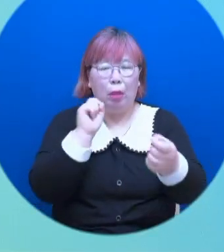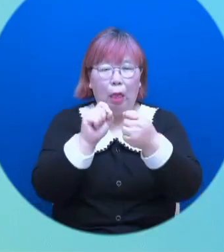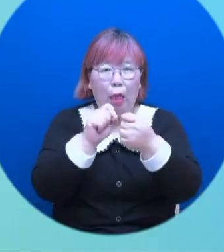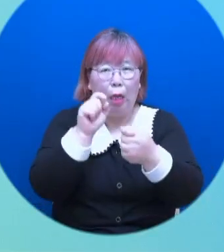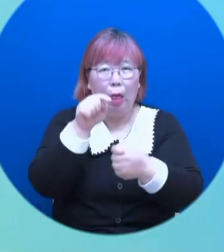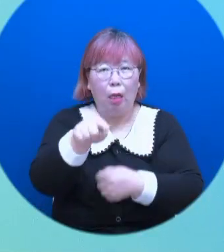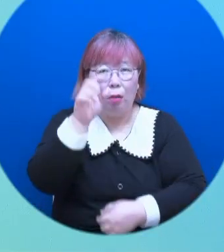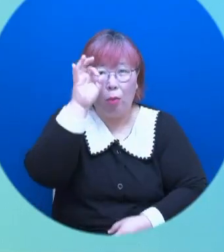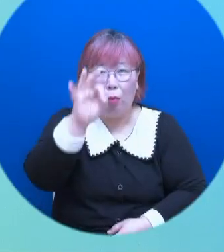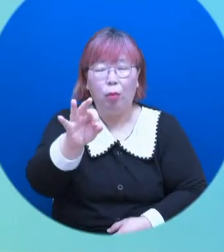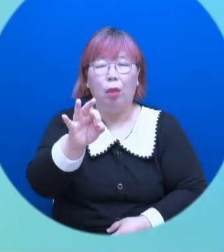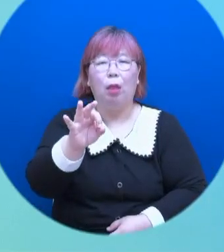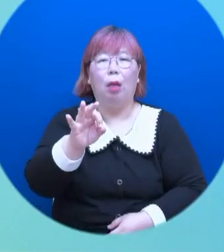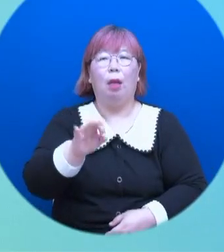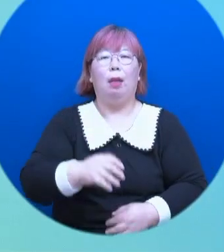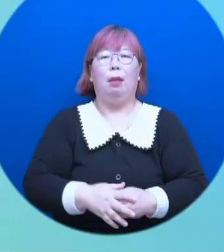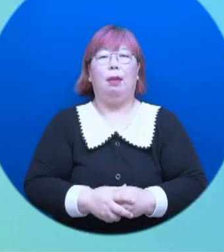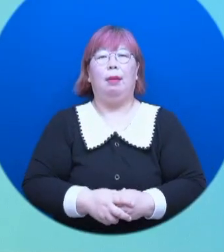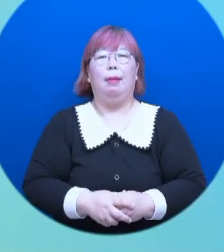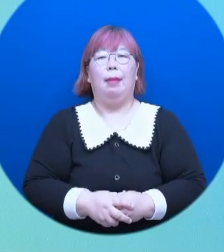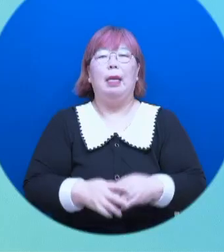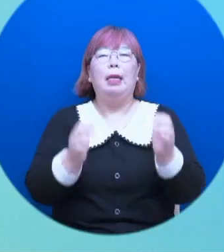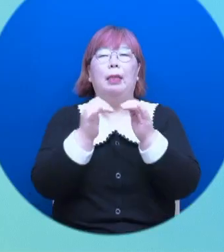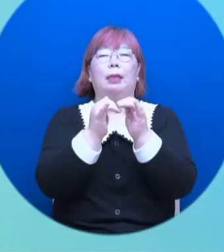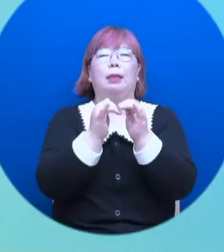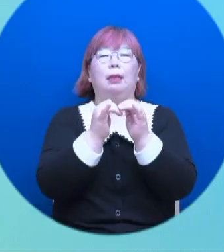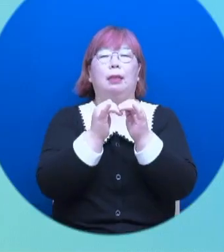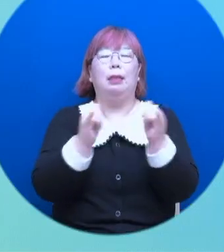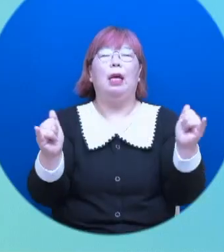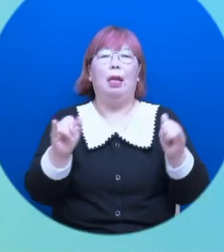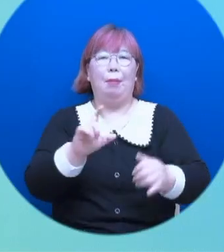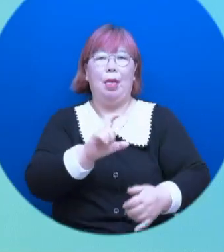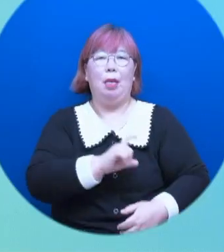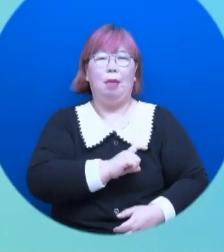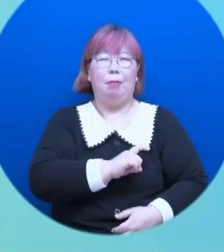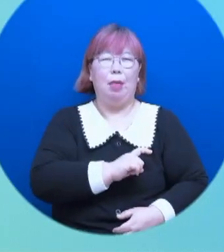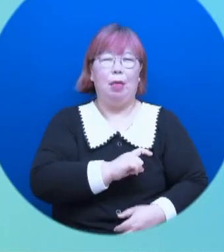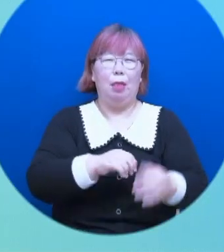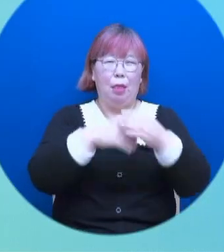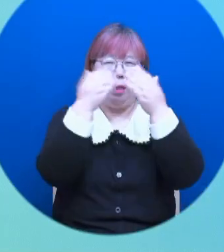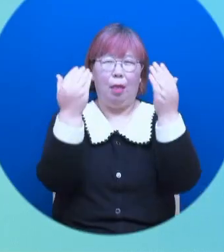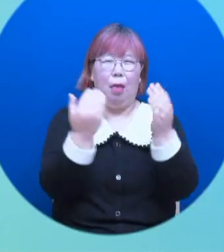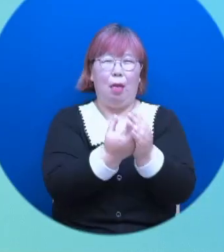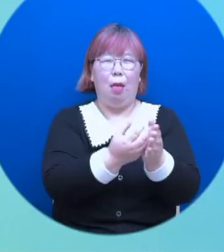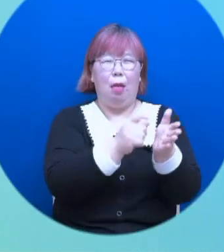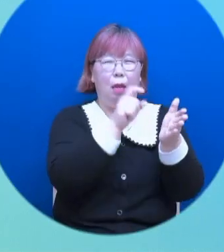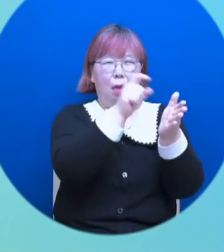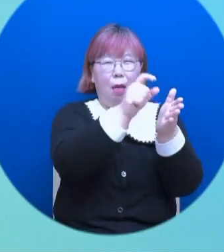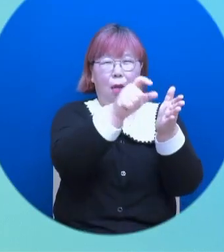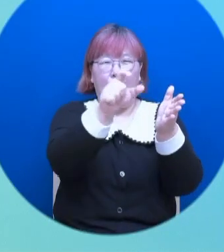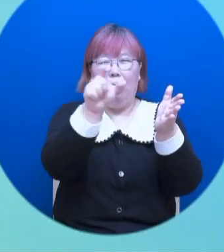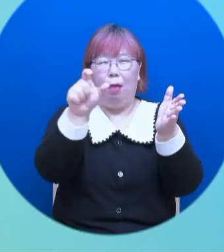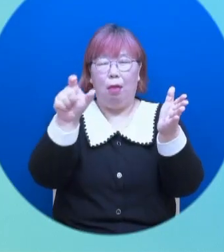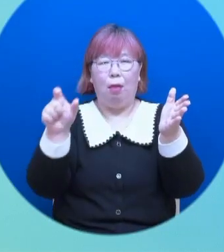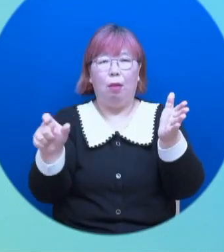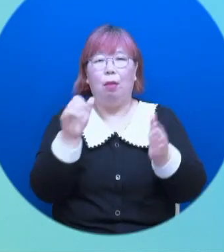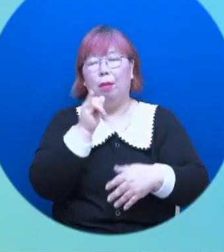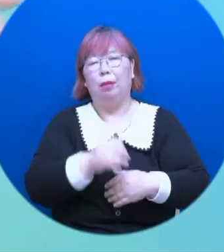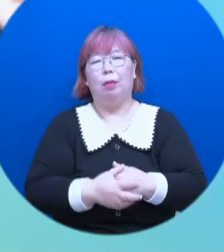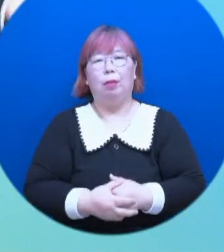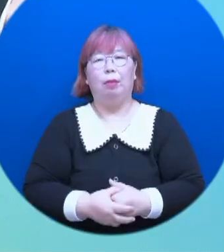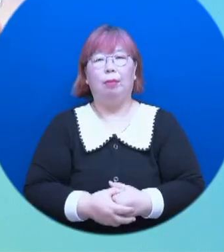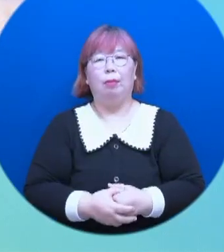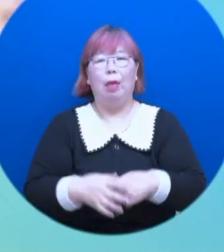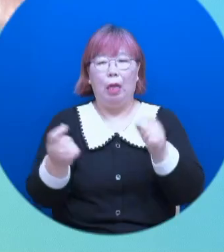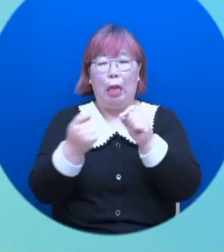봤더니 사람의 이름들이 쫙 적혀 있는 거예요. 가까이서 보니까